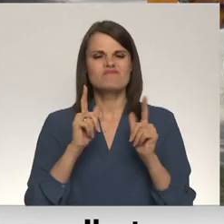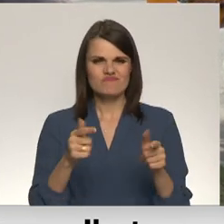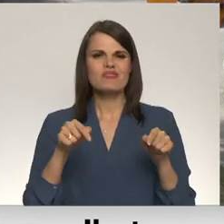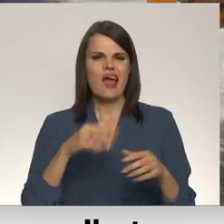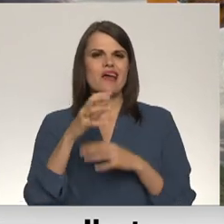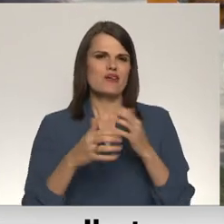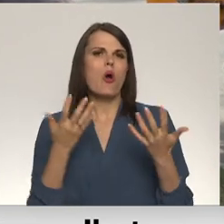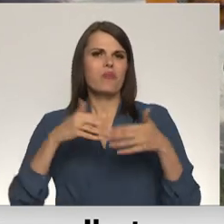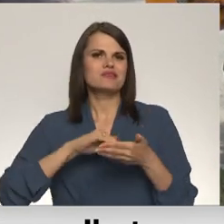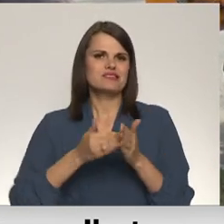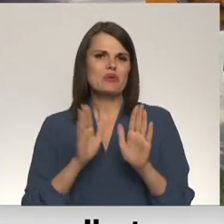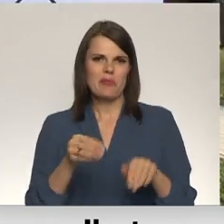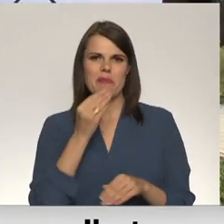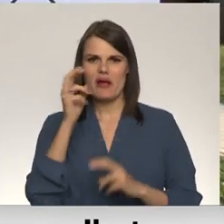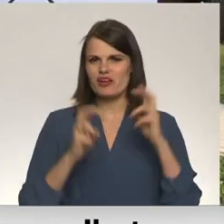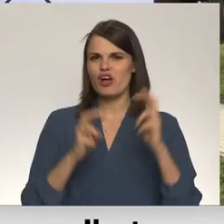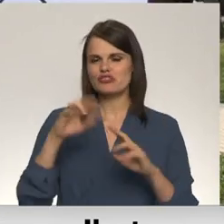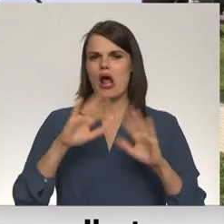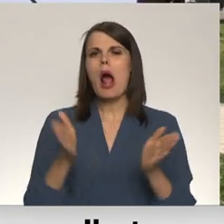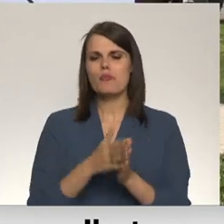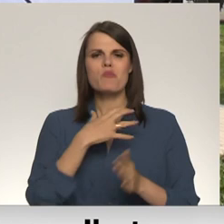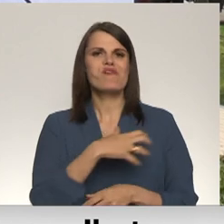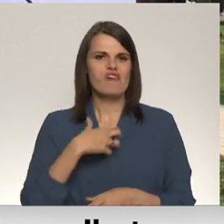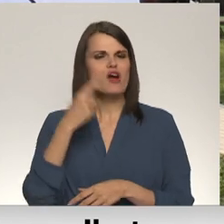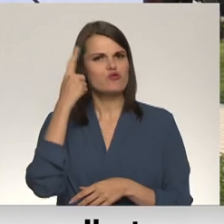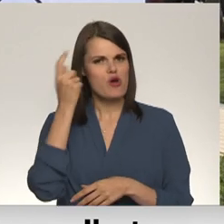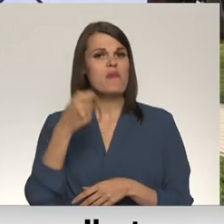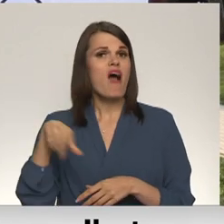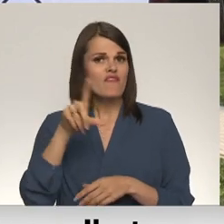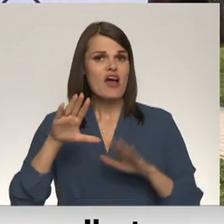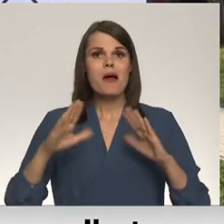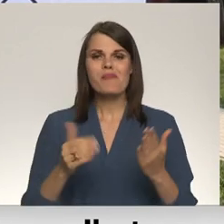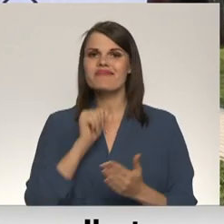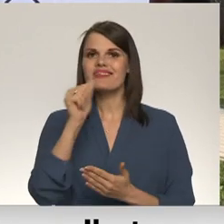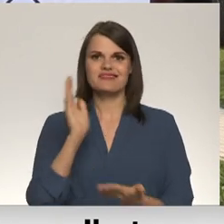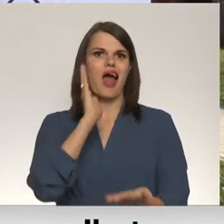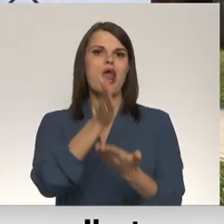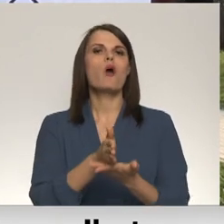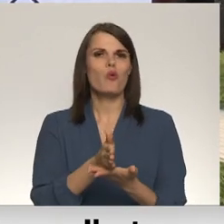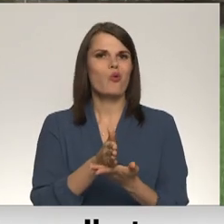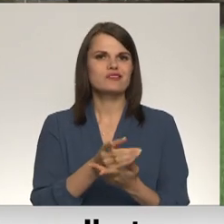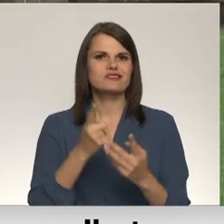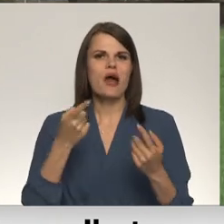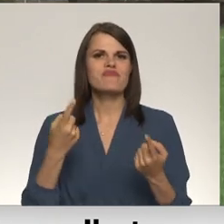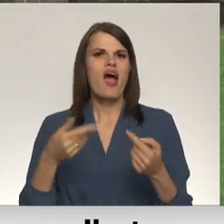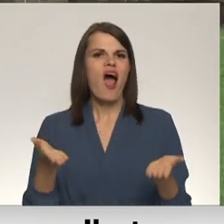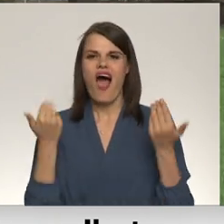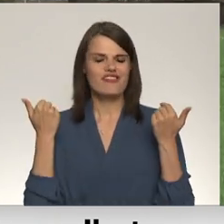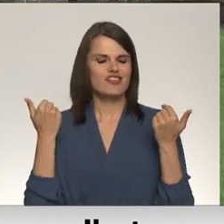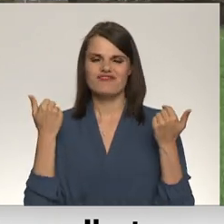ģeopolitiskajā situācijā par pārtikas ražošanas apjomiem jādomā daudz vairāk, tomēr zaļā kursa atcelšanu nesola. Which